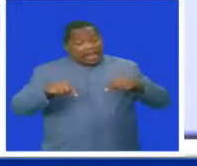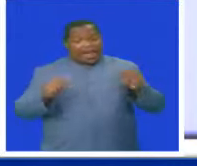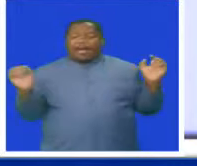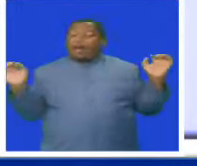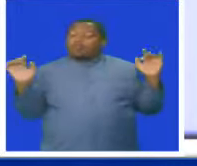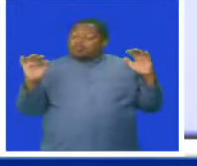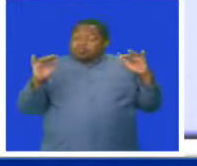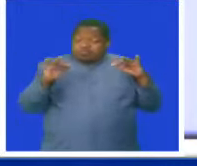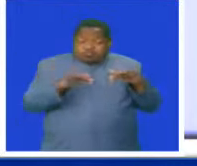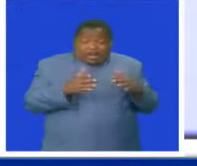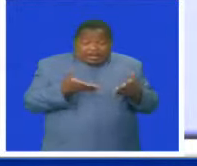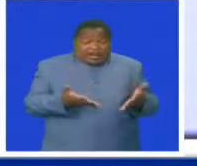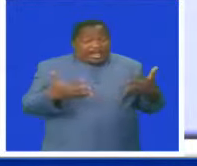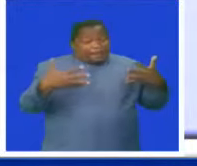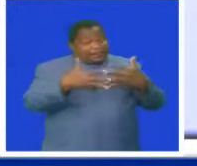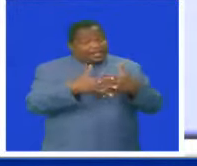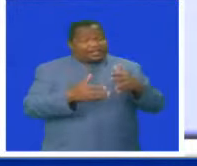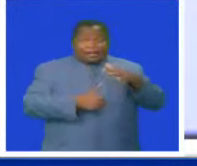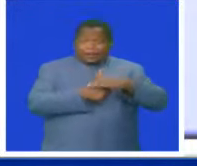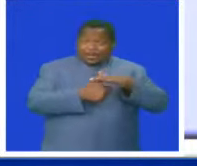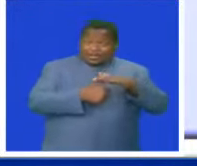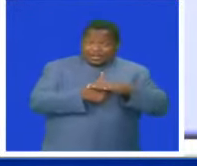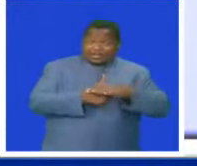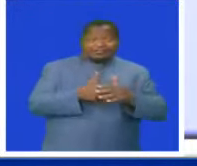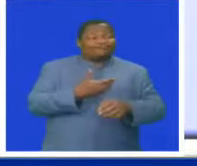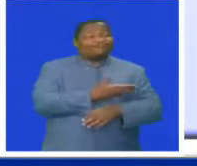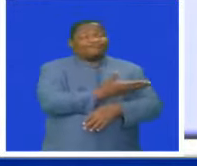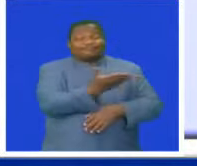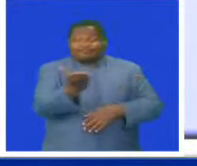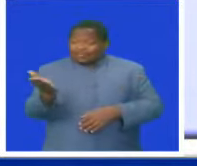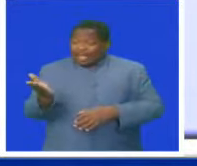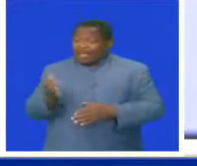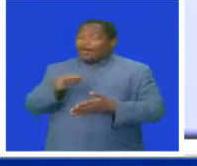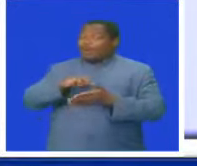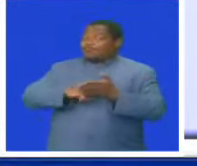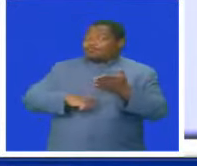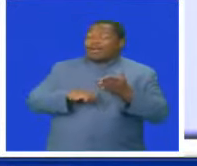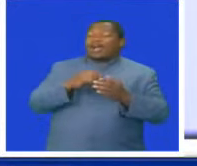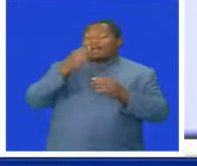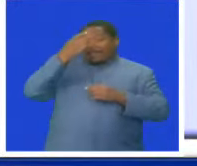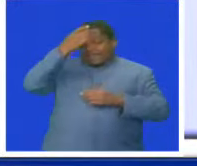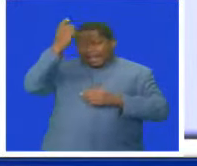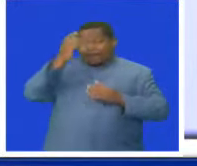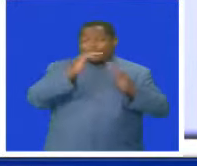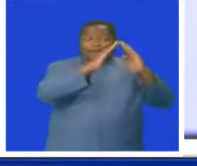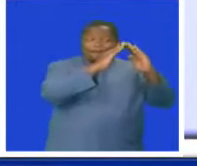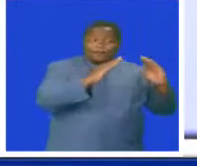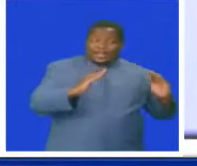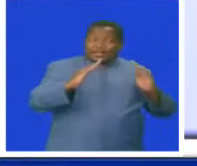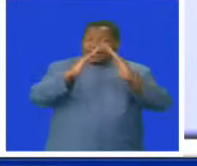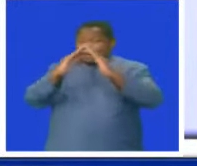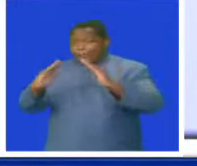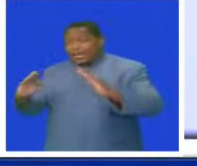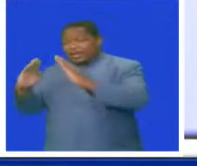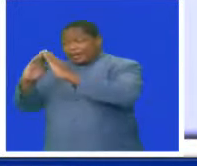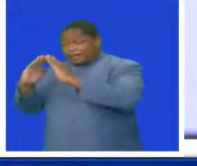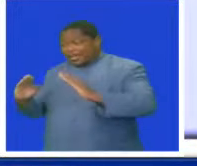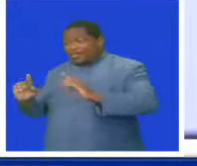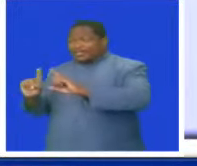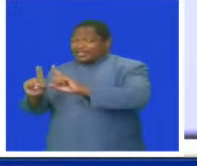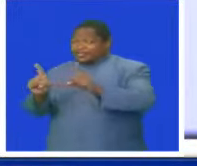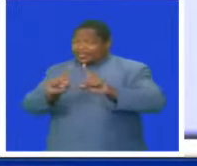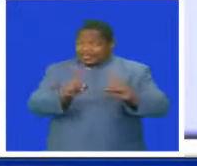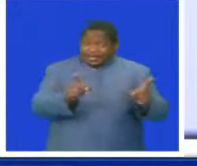lehlukene, sisuka kuma parastatals lehlukene, kepha onke asebenzele indzaba yokuthi